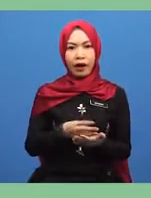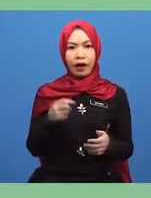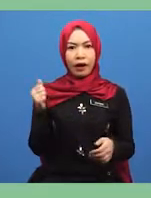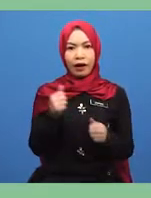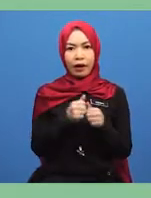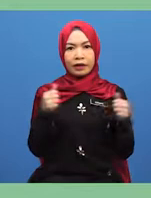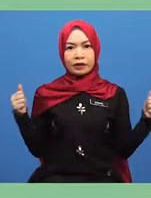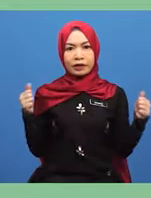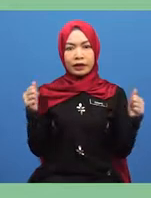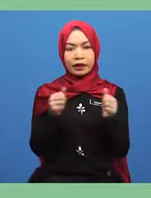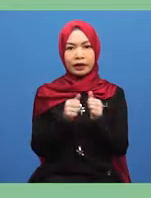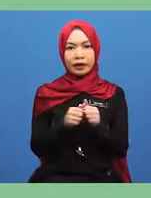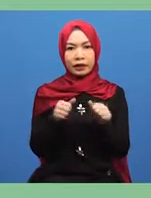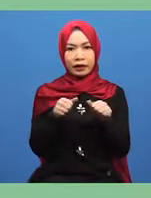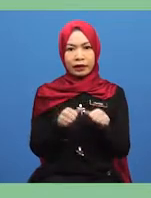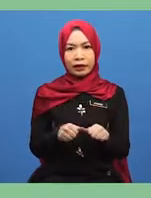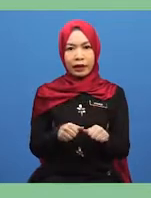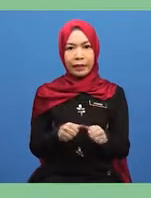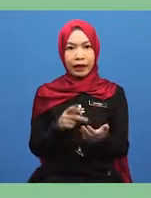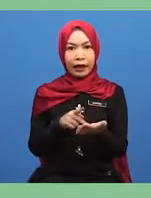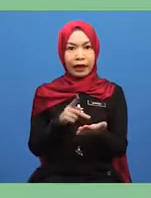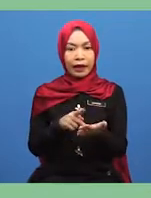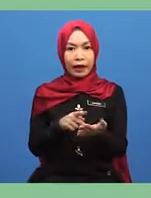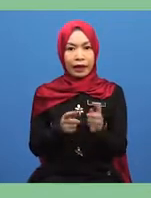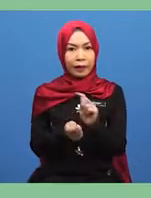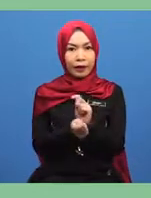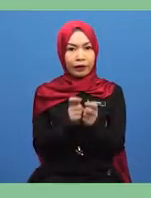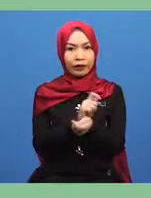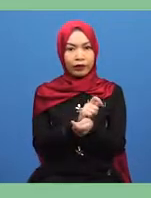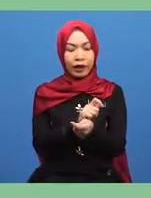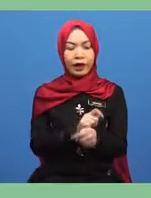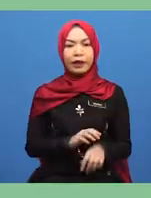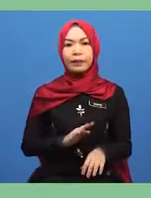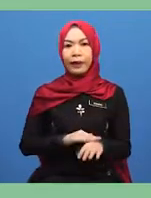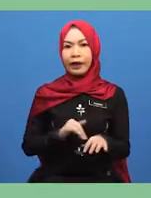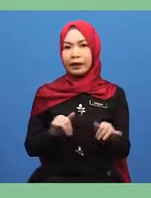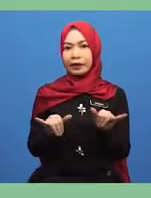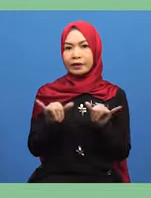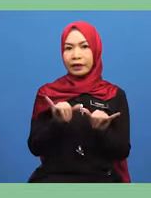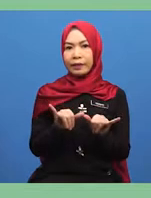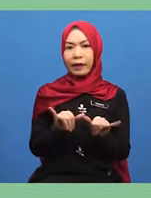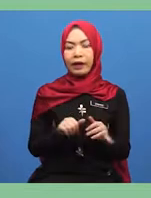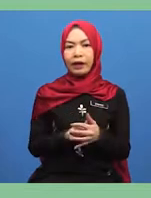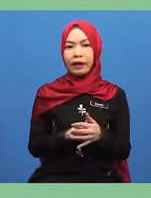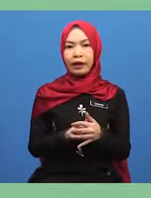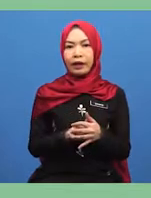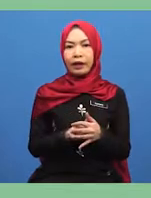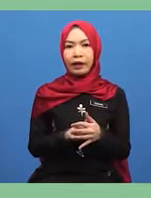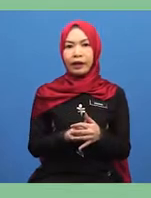pertukaran di bawah kadar pertukaran keseimbangan, contohnya pada 1 USD sama dengan